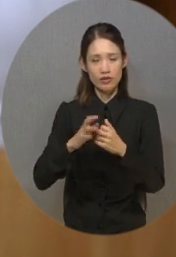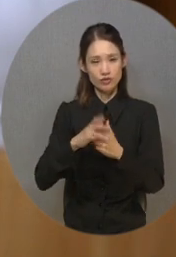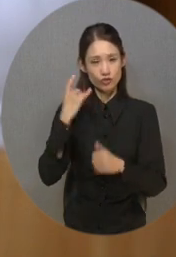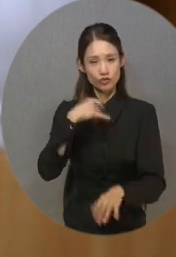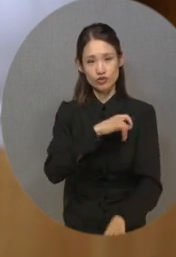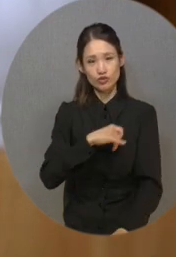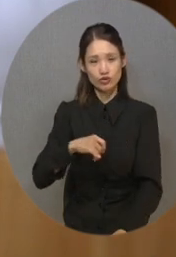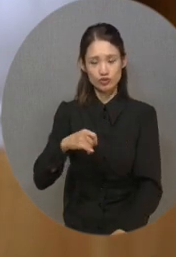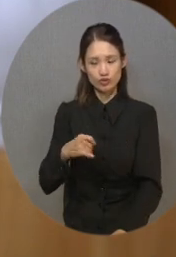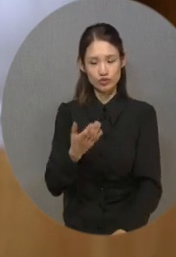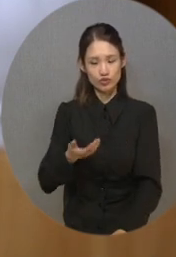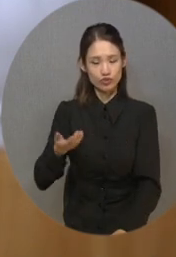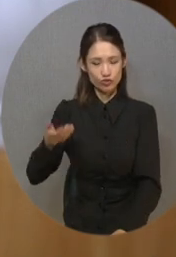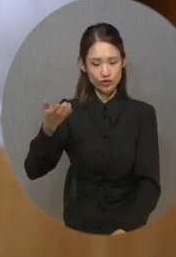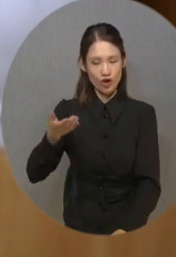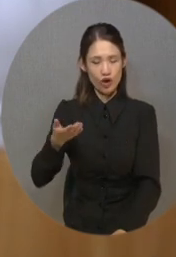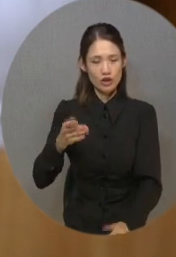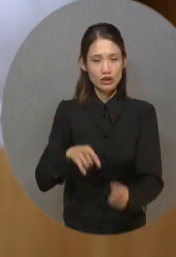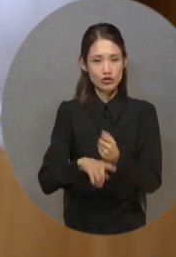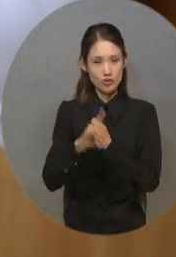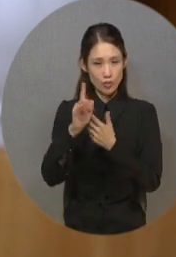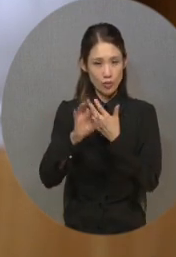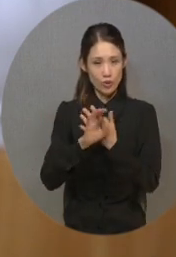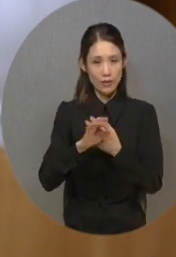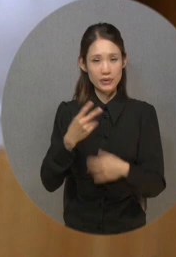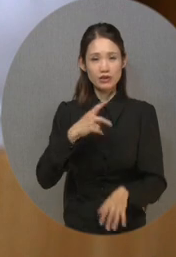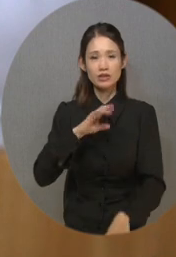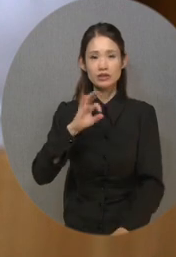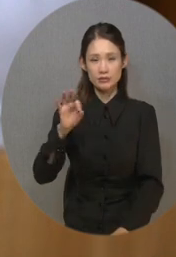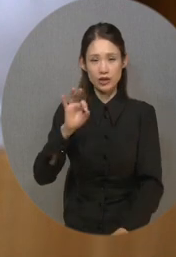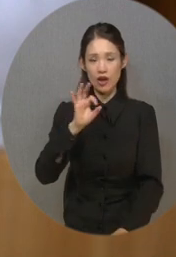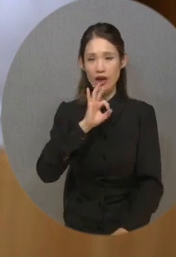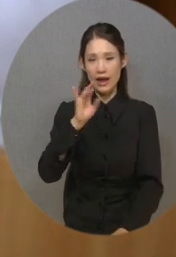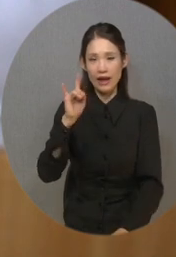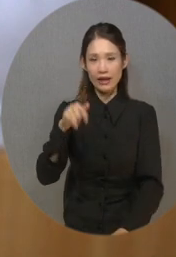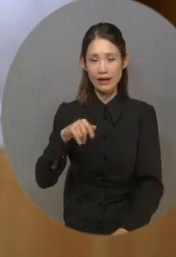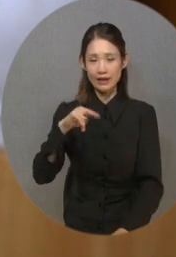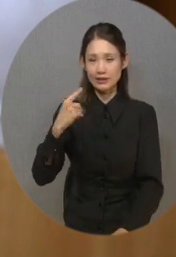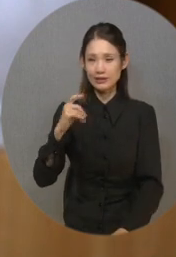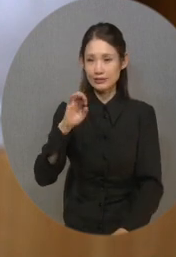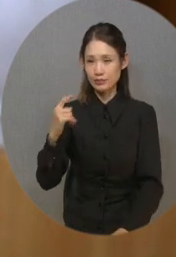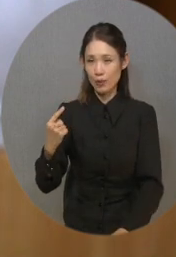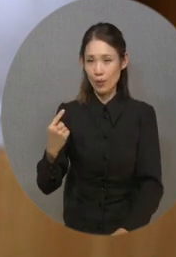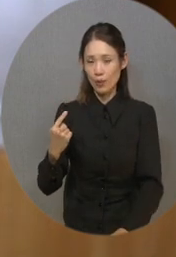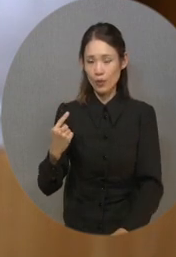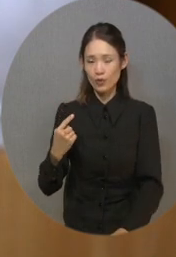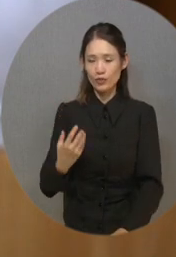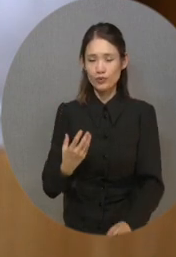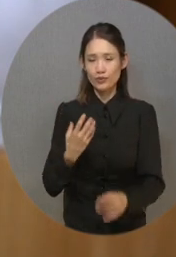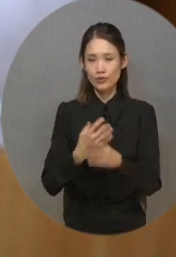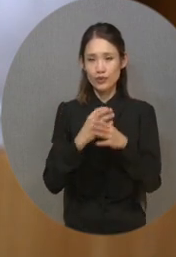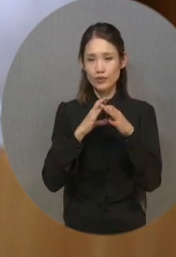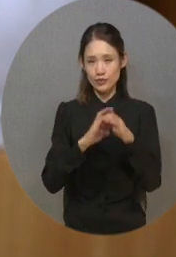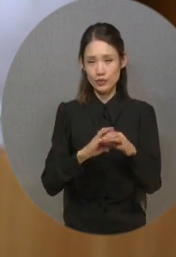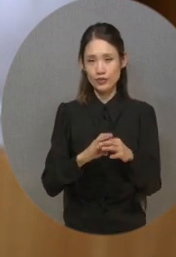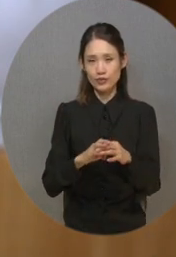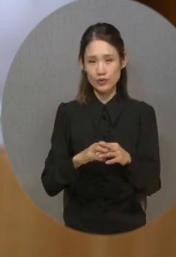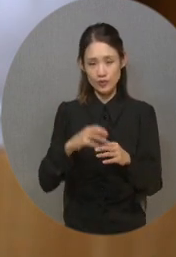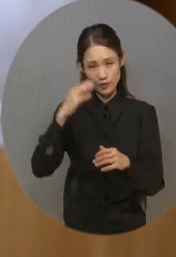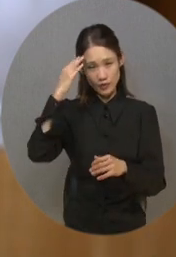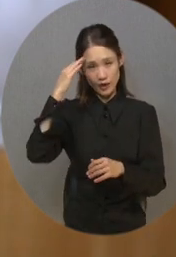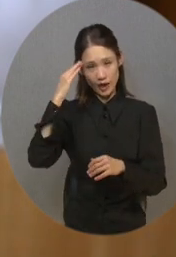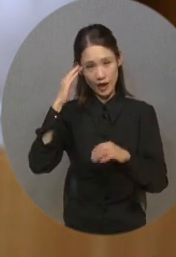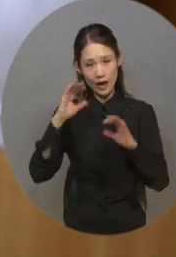중국이 부상하게 된 게 2010년에 엑스포를 통해서 그렇게 도약을 했다라고 할 수 있는 그런 의미에서 우리